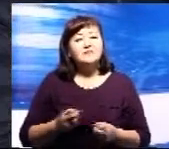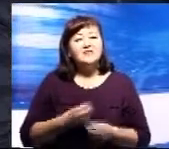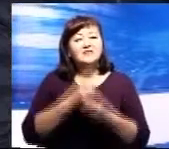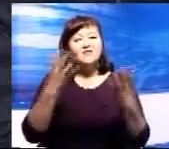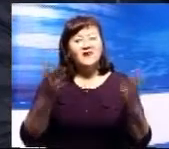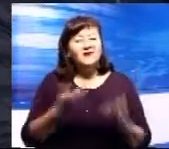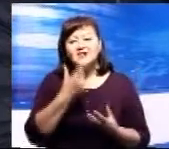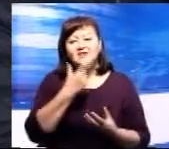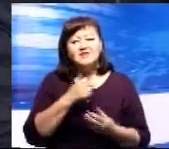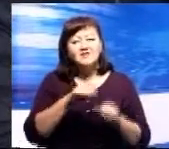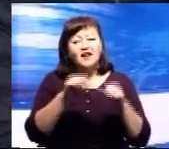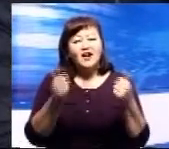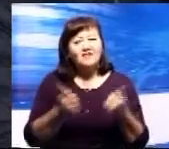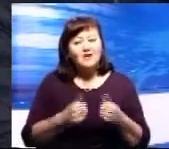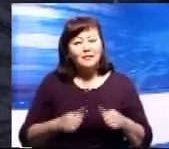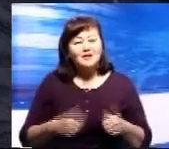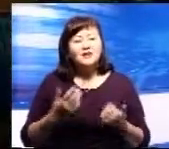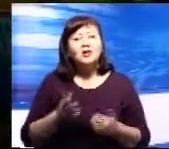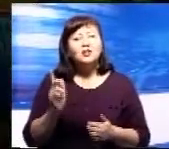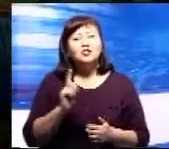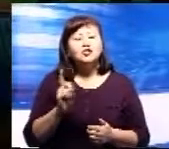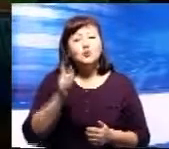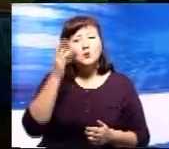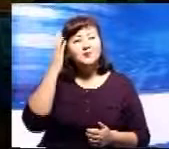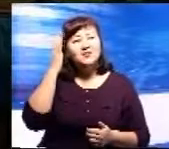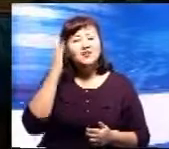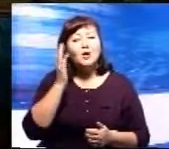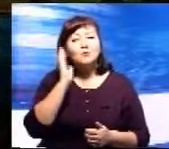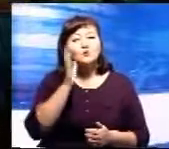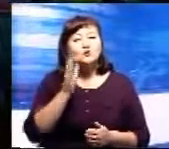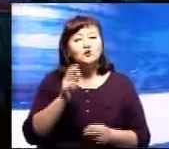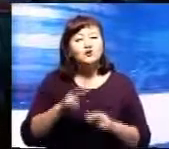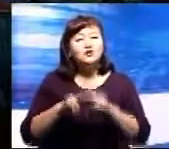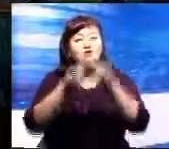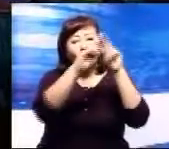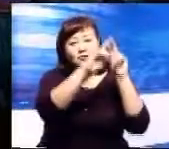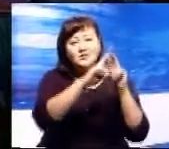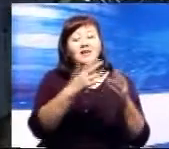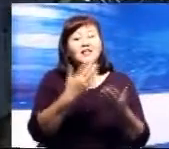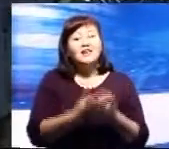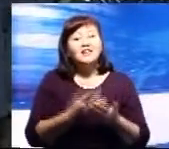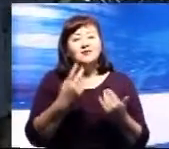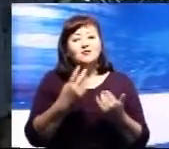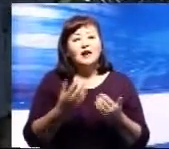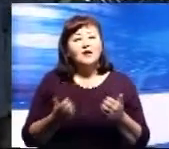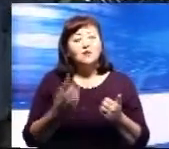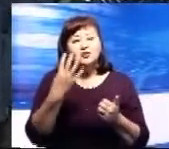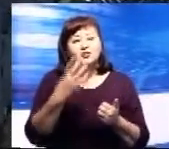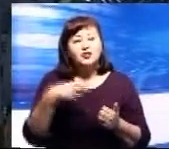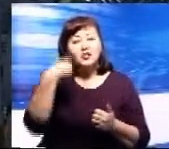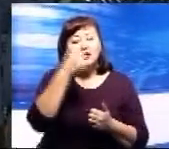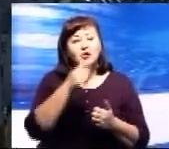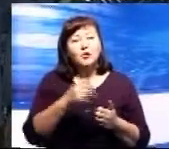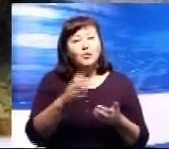бурные аплодисменты. Все, о чем мечтают будущие звезды. Конкурс «Две звезды» проводится уже 4-й год подряд. Ежегодно количество конкурсантов